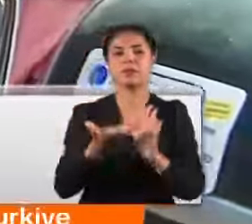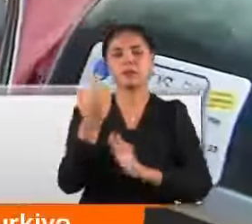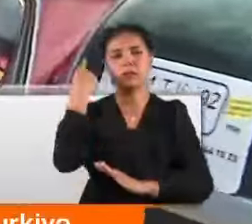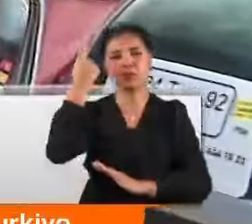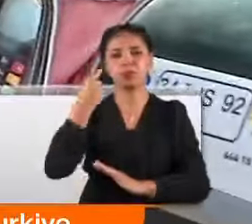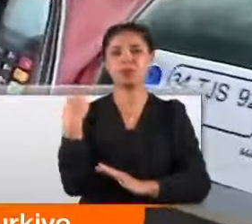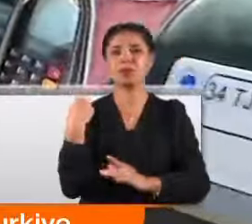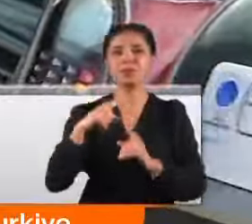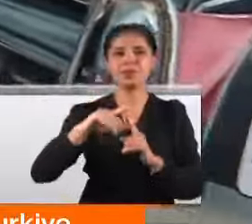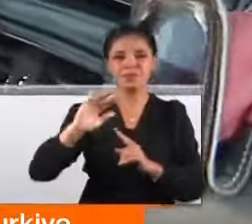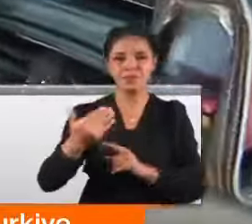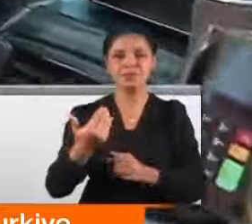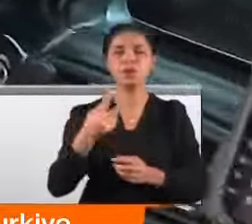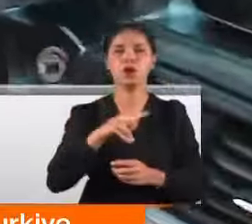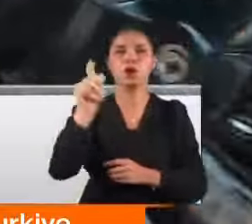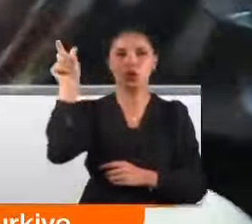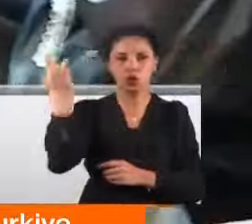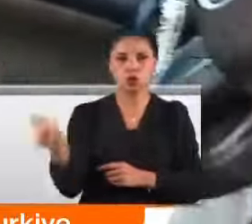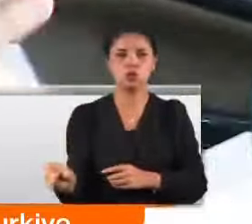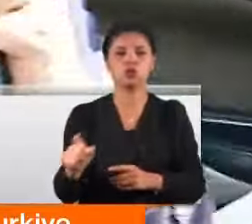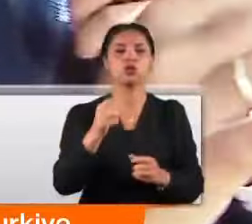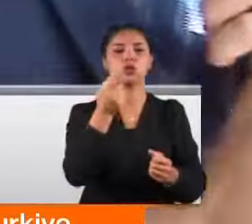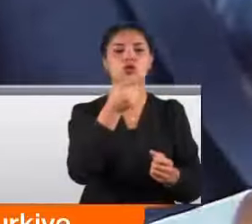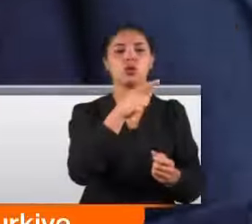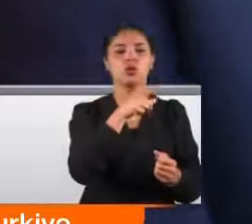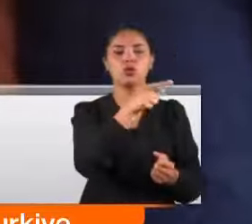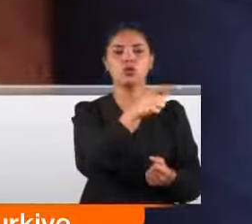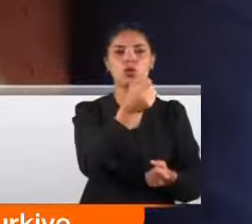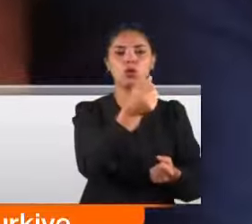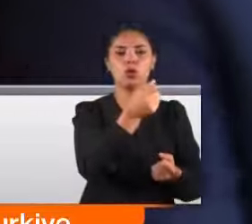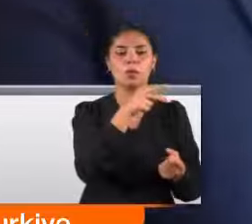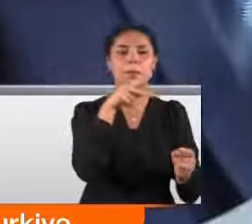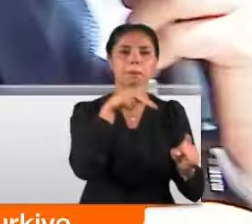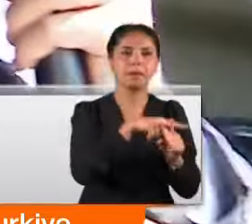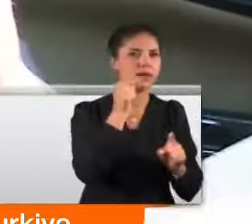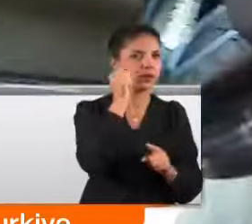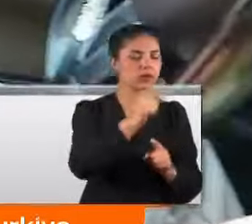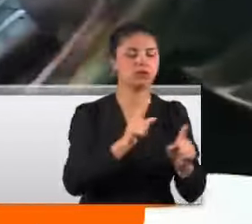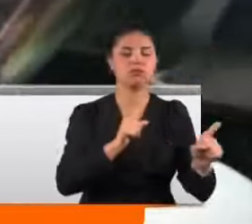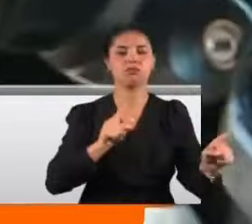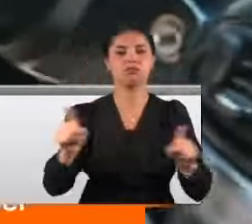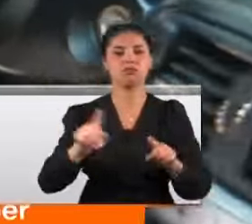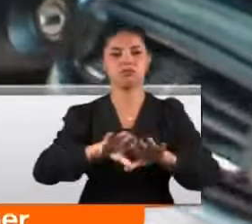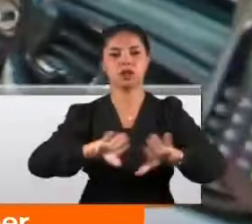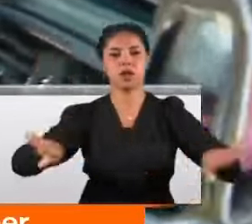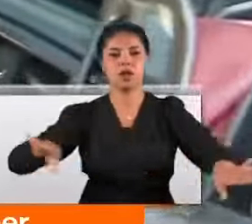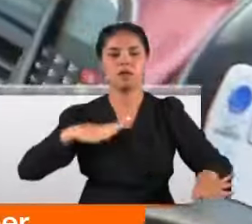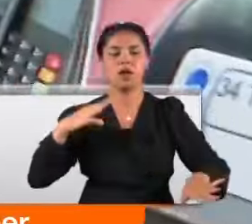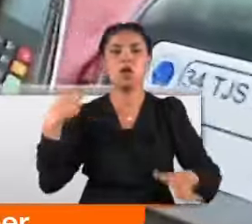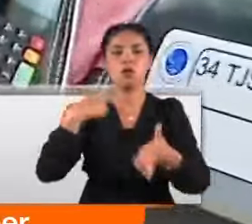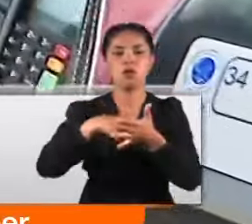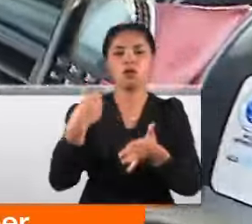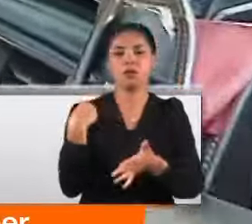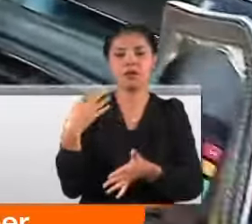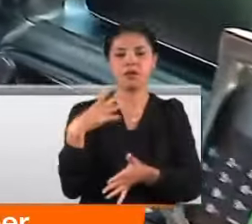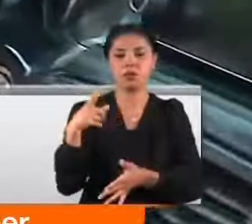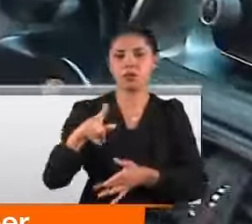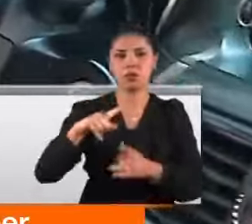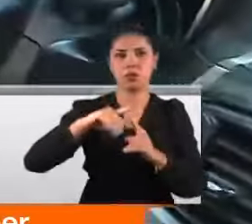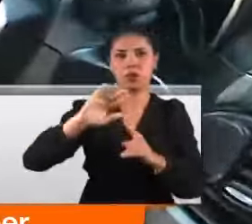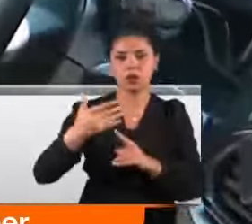taksilerde yolcuyla sürücüyü ayıran bir güvenlik bariyeri olması zorunlu olacak. Aynı zamanda ödemede de artık yenilikler geliyor. Bu